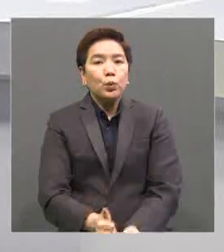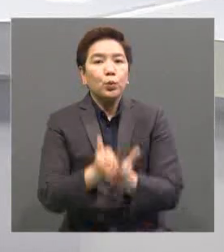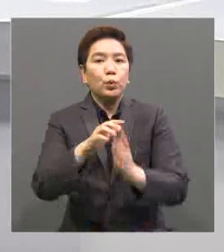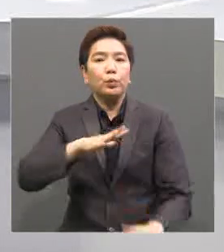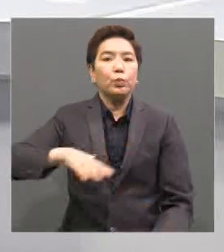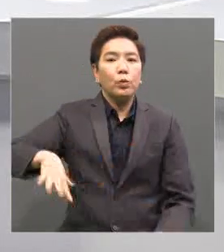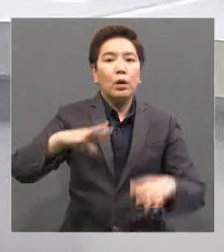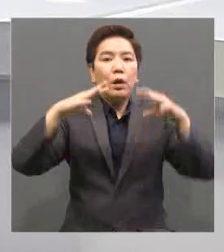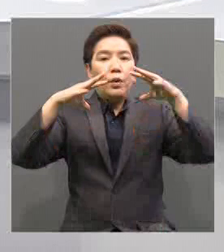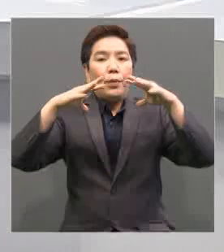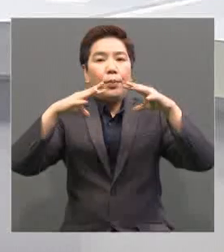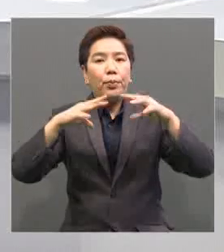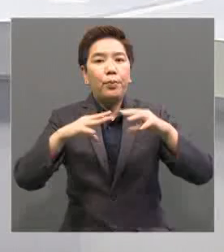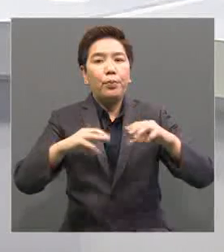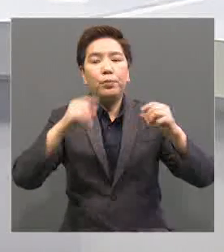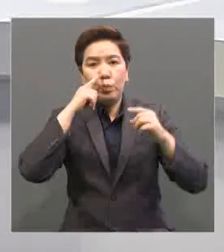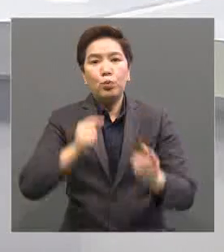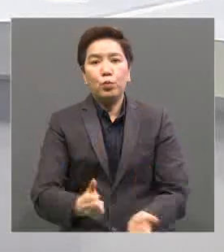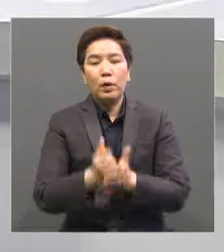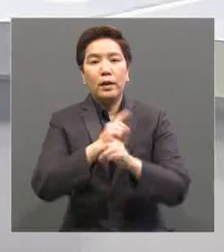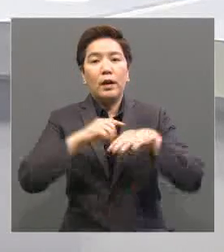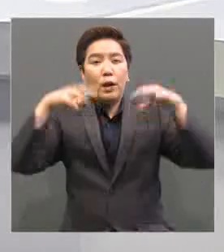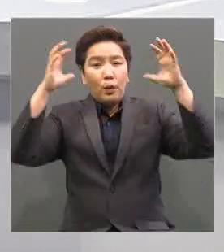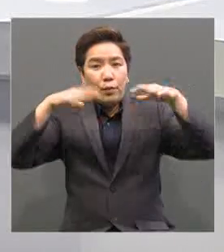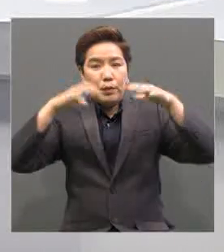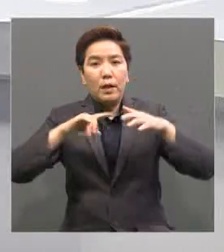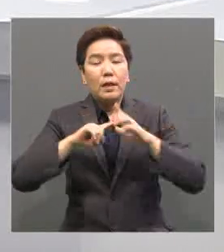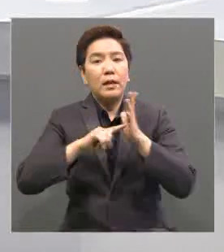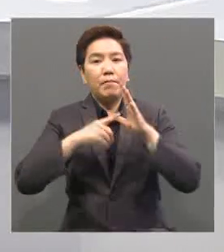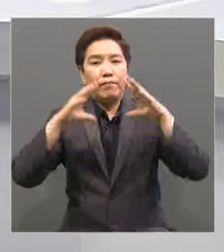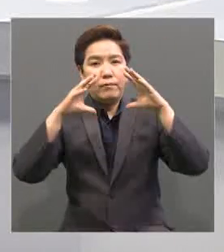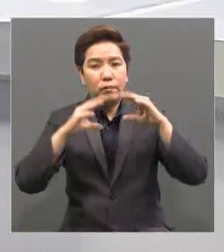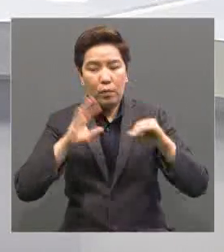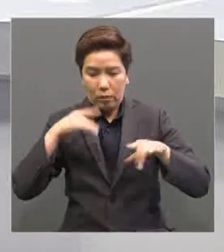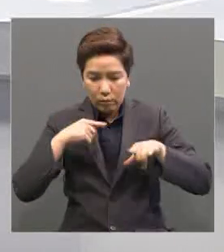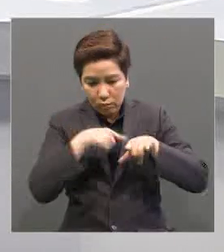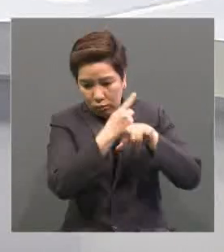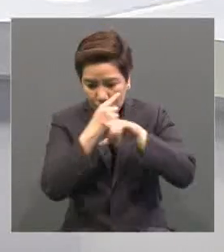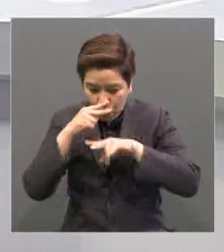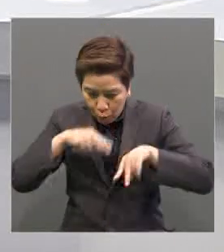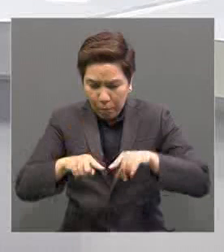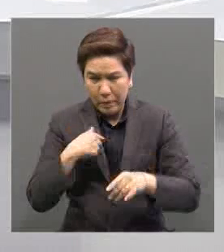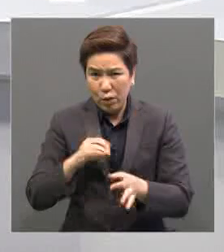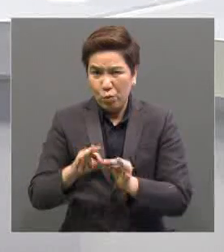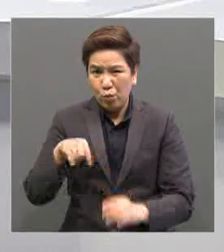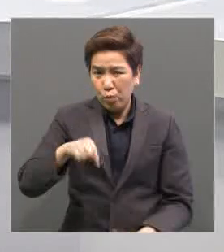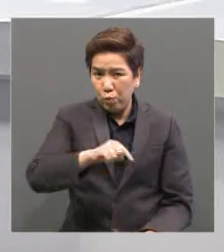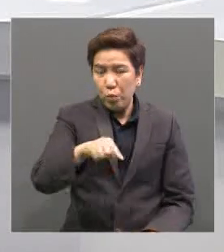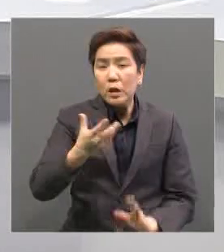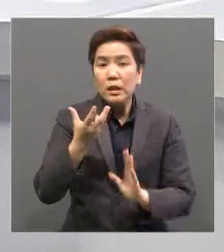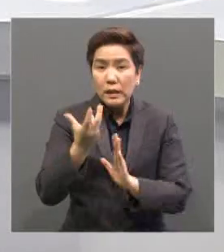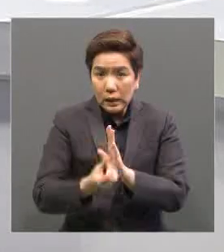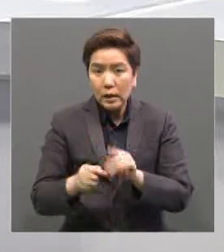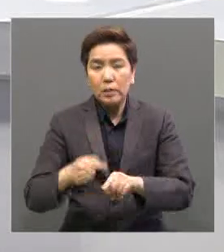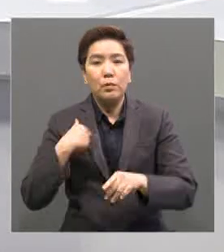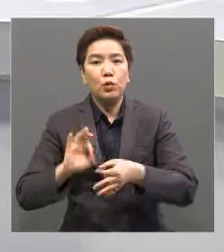ที่ช่วยดับไฟป่าในบางจุดเนี่ยแต่พอฝนตกลงมาฝนเริ่มสาดเจ้าที่ก็ไปบินสำรวจปรากฏว่ายังเห็นบางจุดเนี่ยเหลือจุ